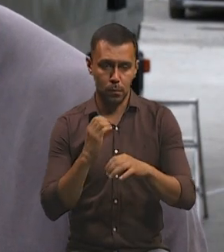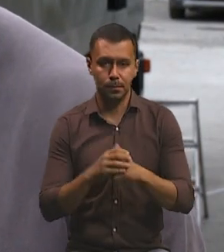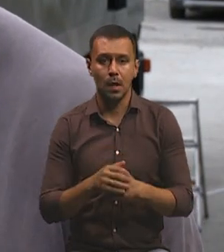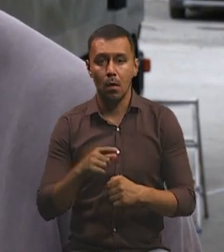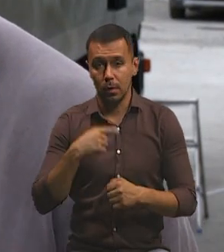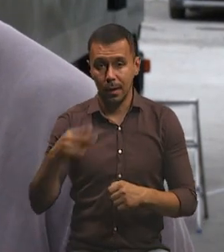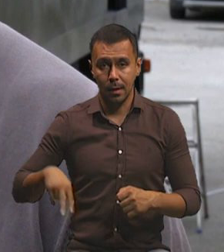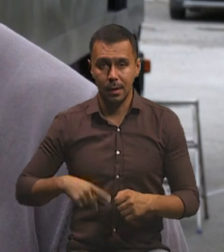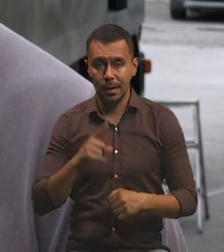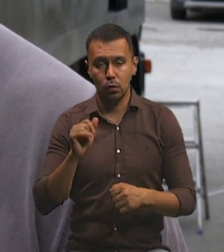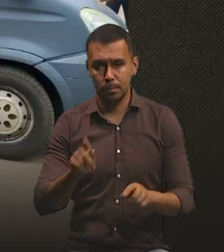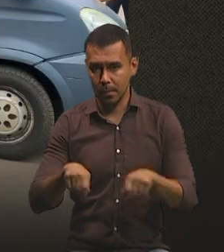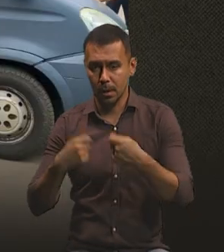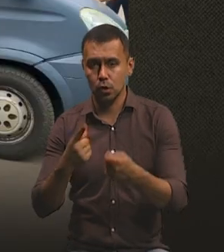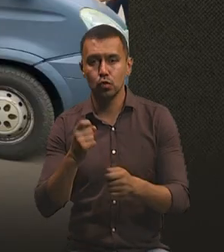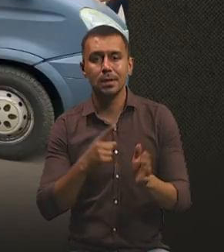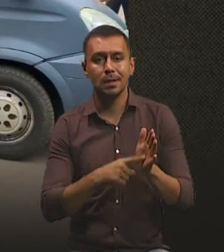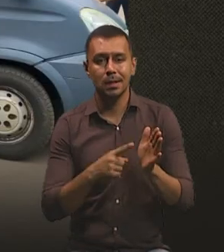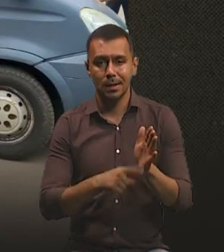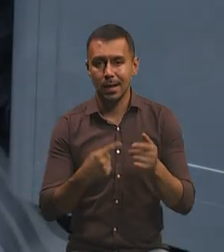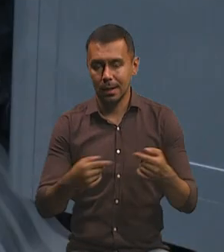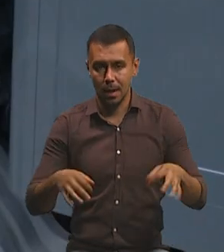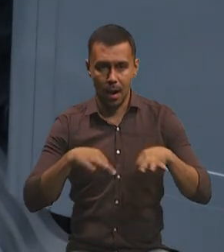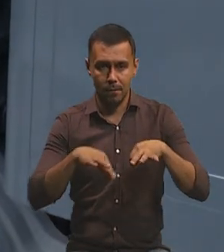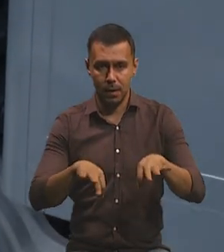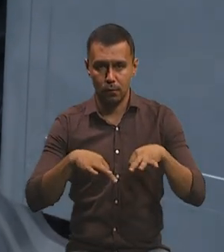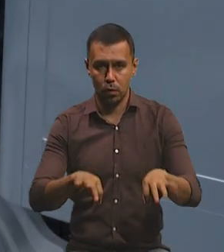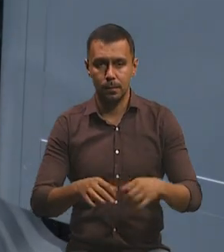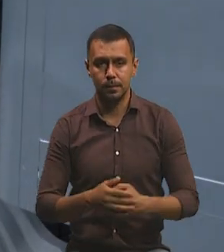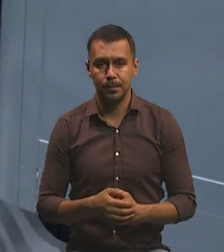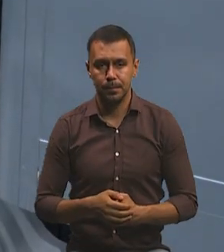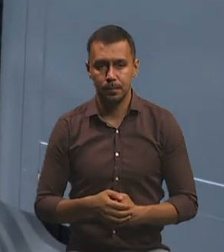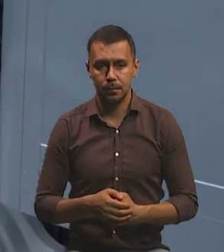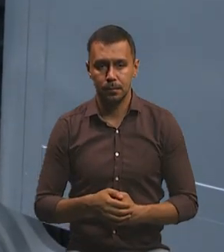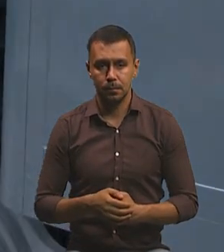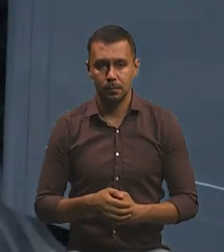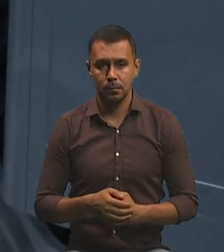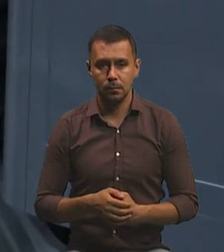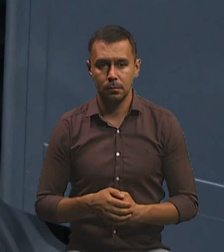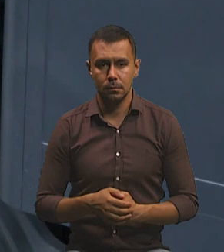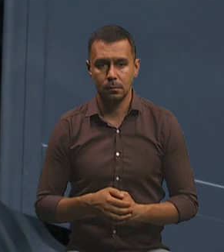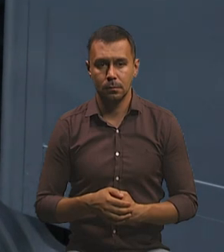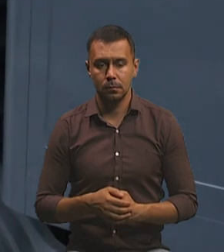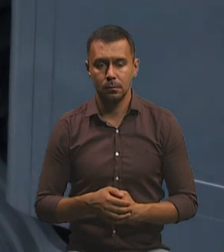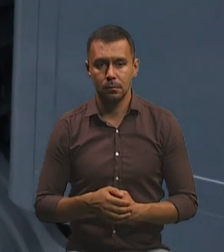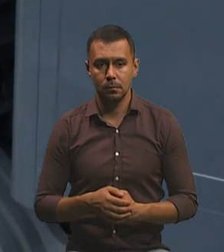говорить директор, на ЗСУ передали 160 різних автівок. Михайло Жила, Віктор Кривий, Суспільне новини, Хмельницький.